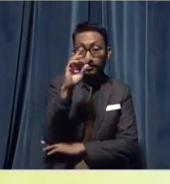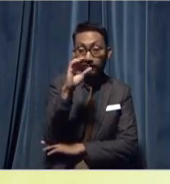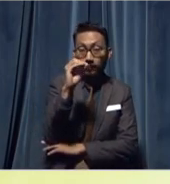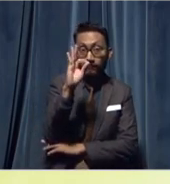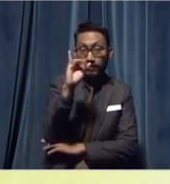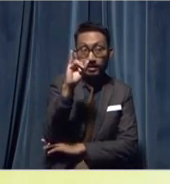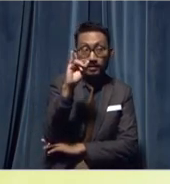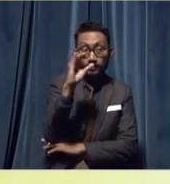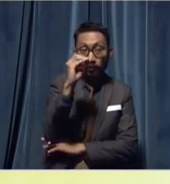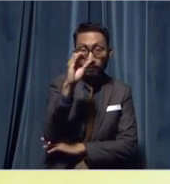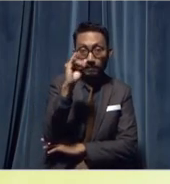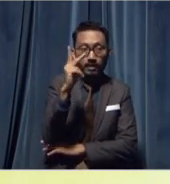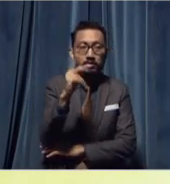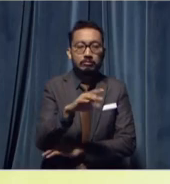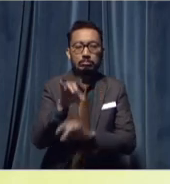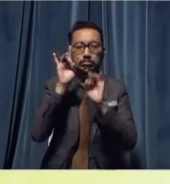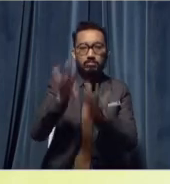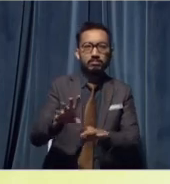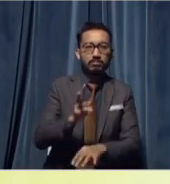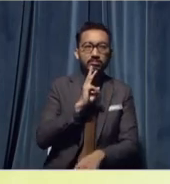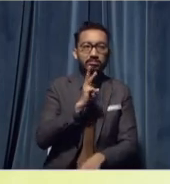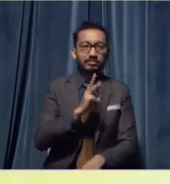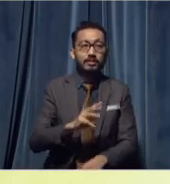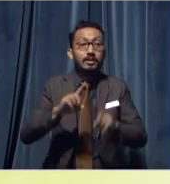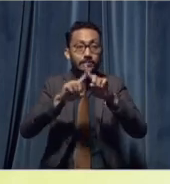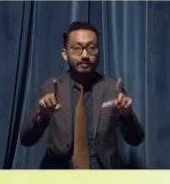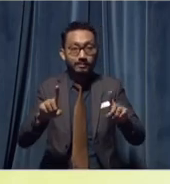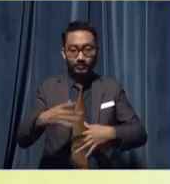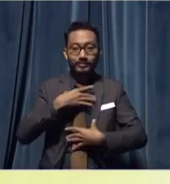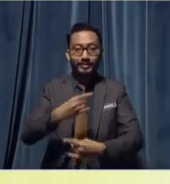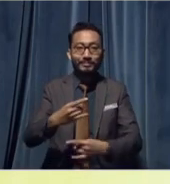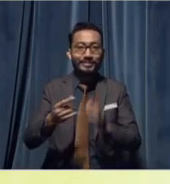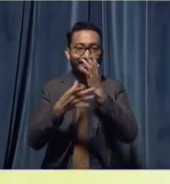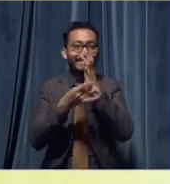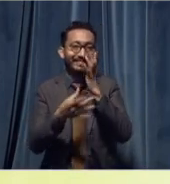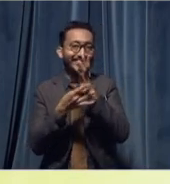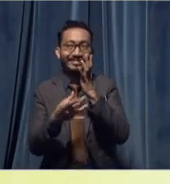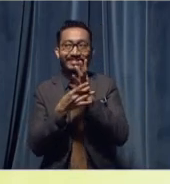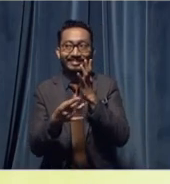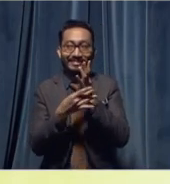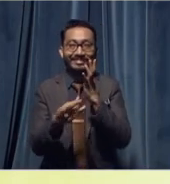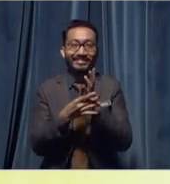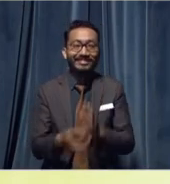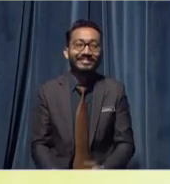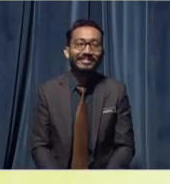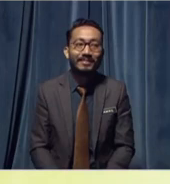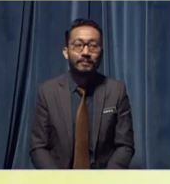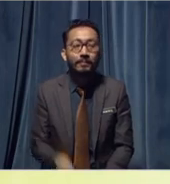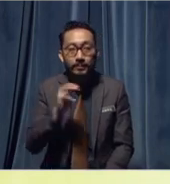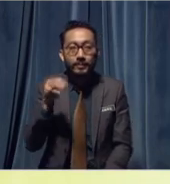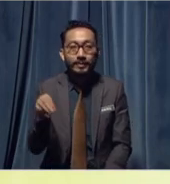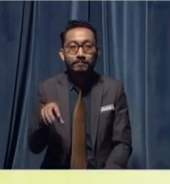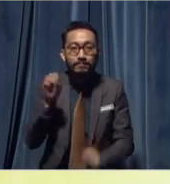hidrofobik tak suka air tapi suka pada gris dan minyak. Ingat